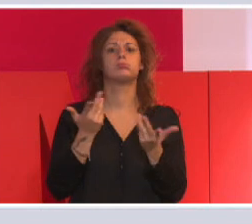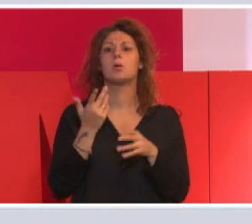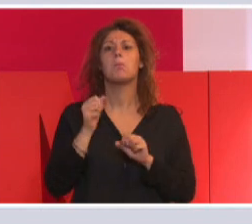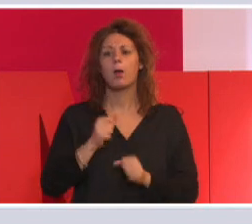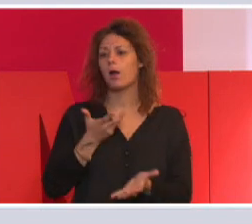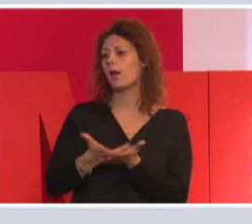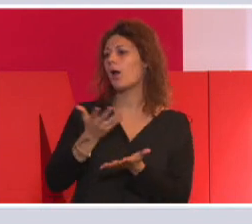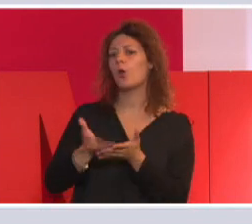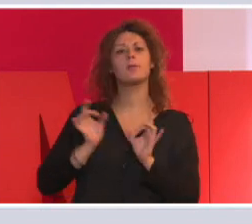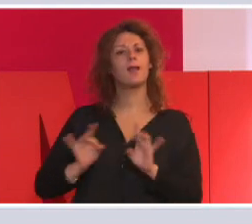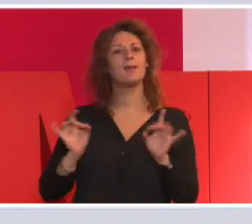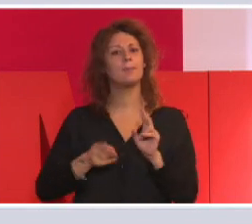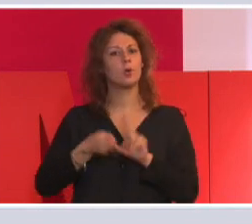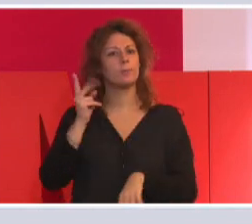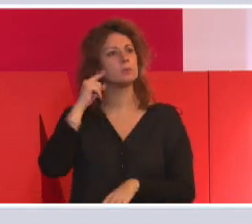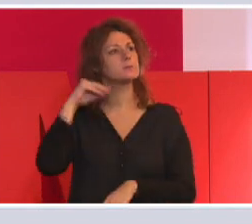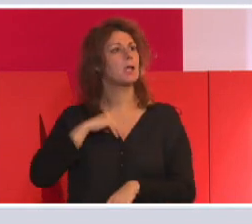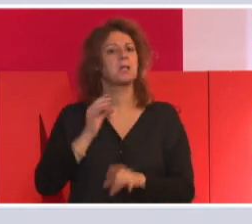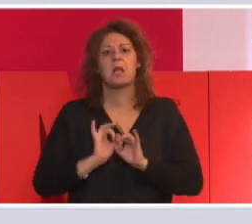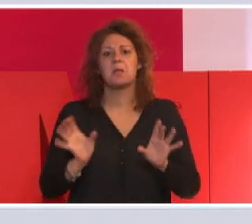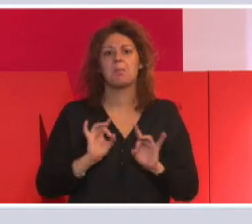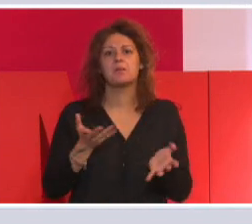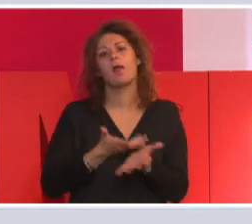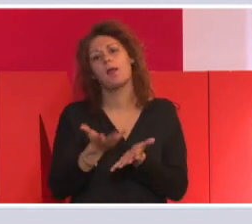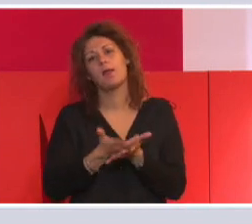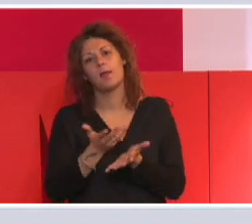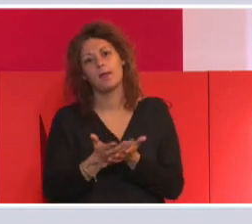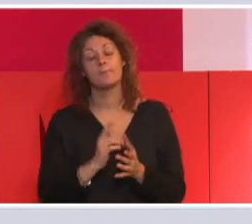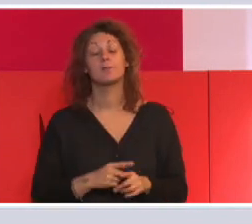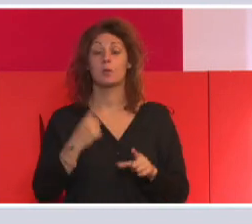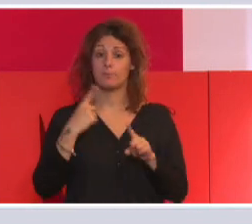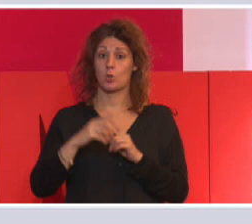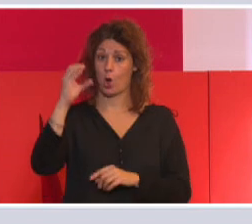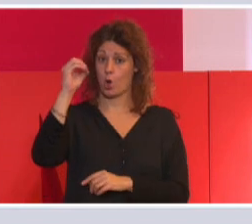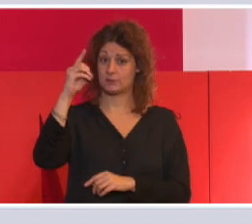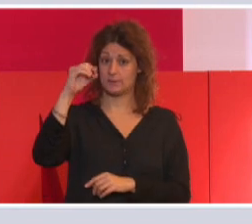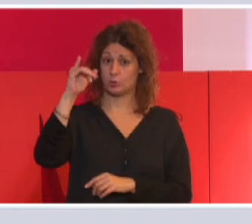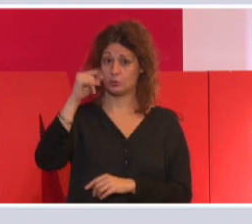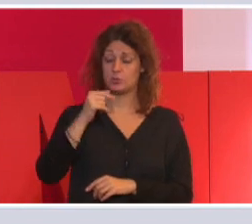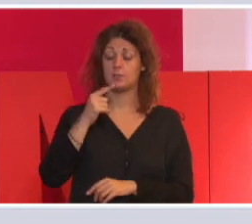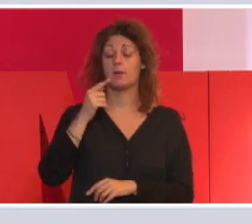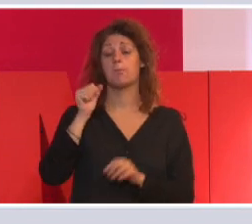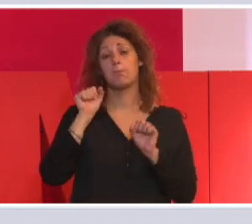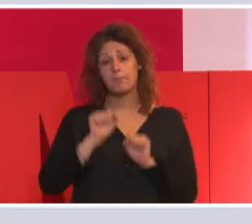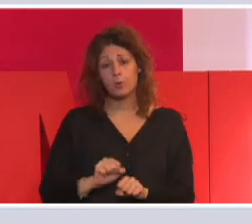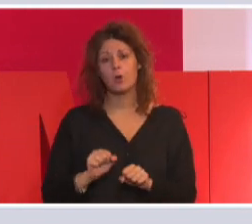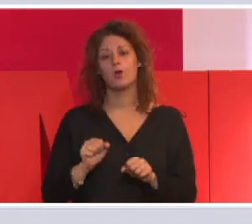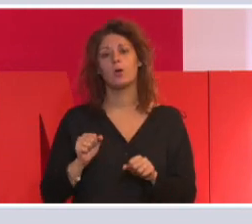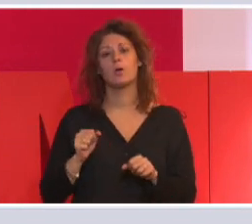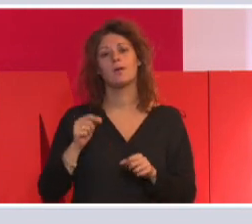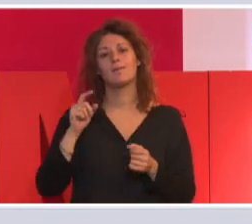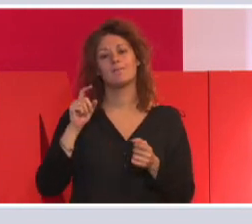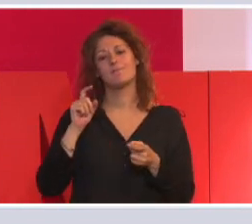alcuni studi più prosaici vedono come anche riduca l'infedeltà coniugale però ad ogni modo quello che